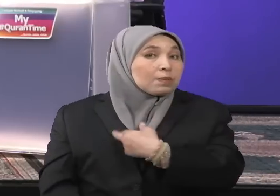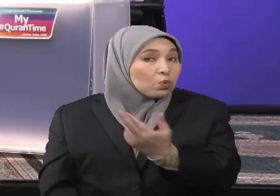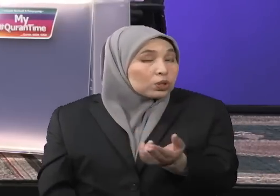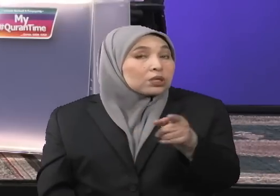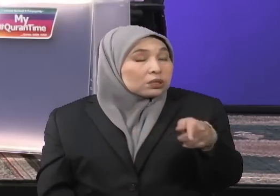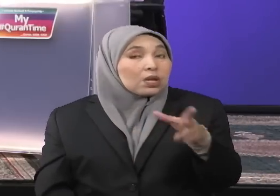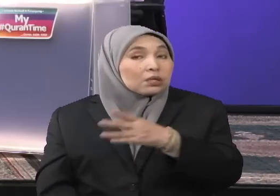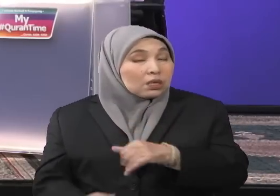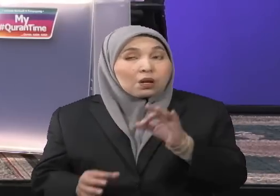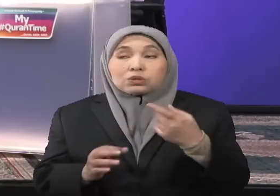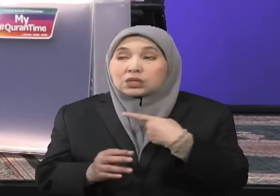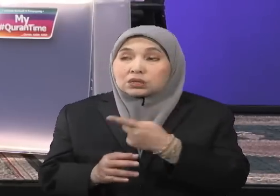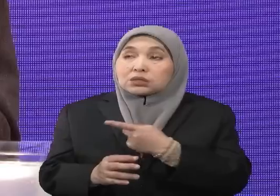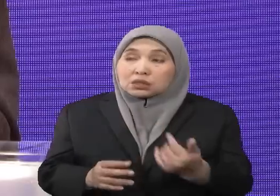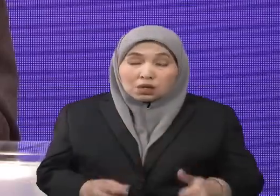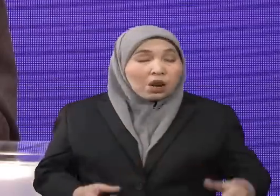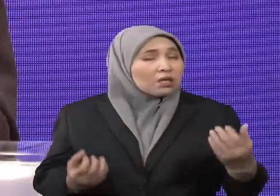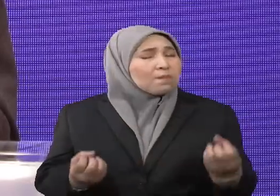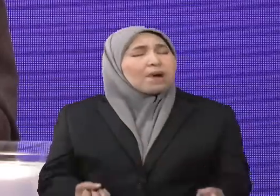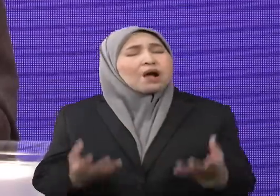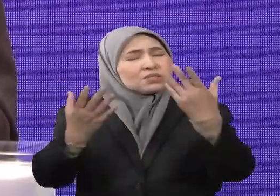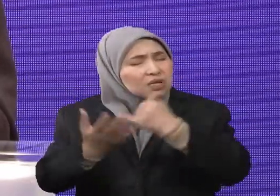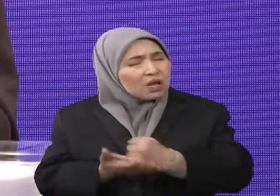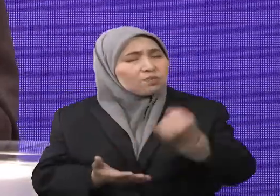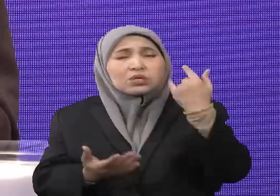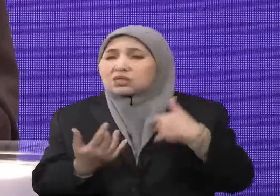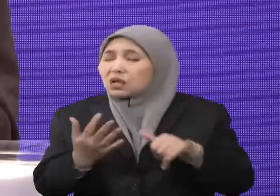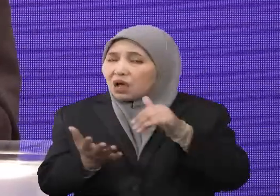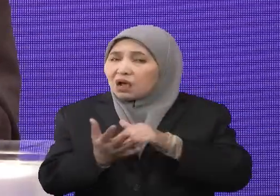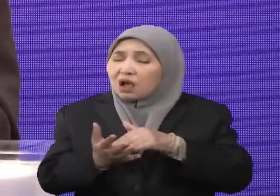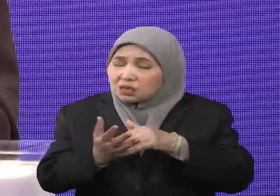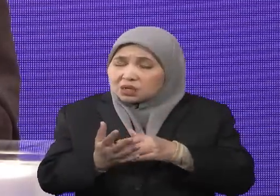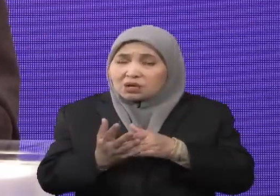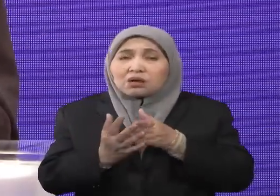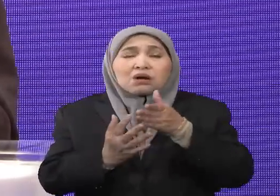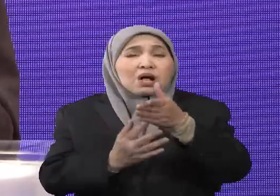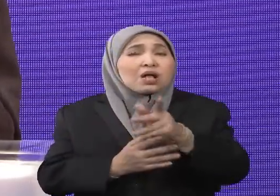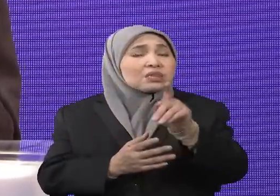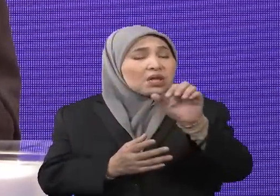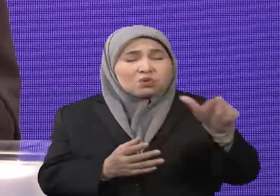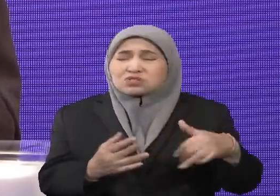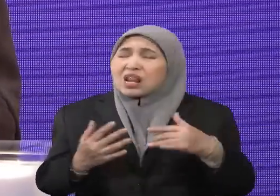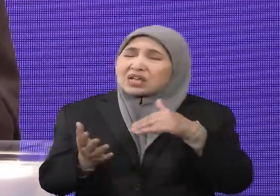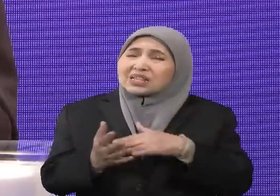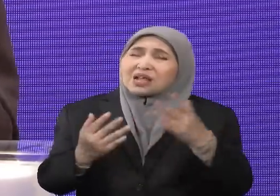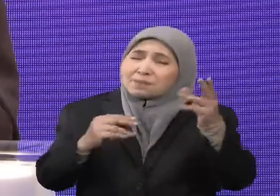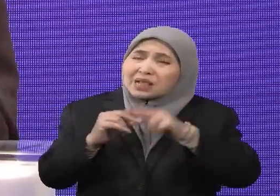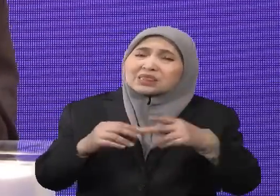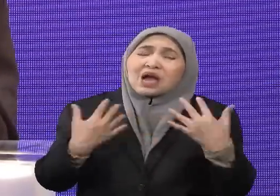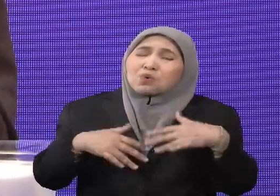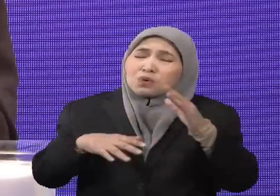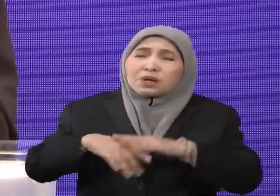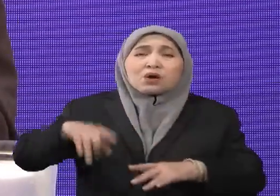dan sepatu yang kalau kita ini lagi banyak ilmu kita kita semakin telus dan kita semakin takutkan kepada Allah dan kita akan menyatakan